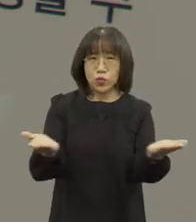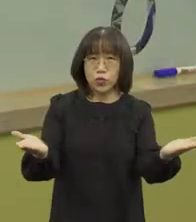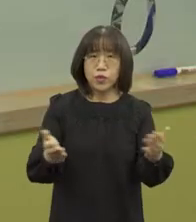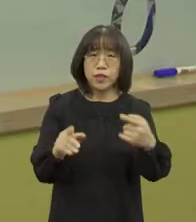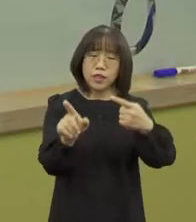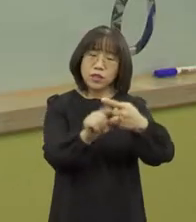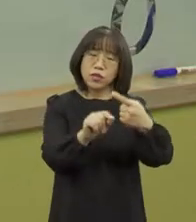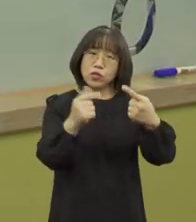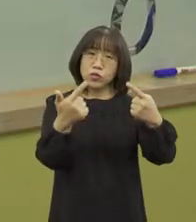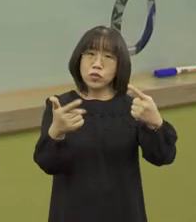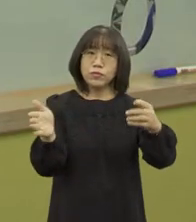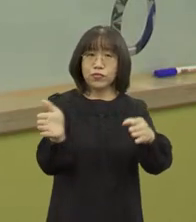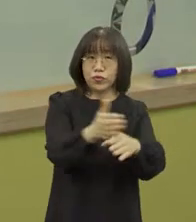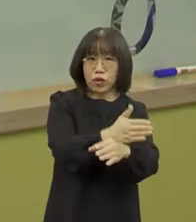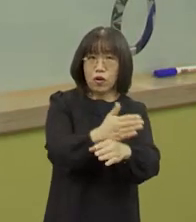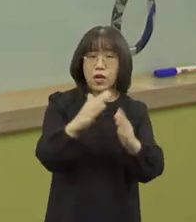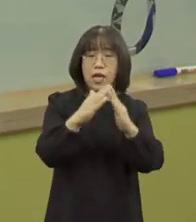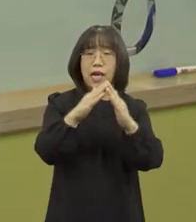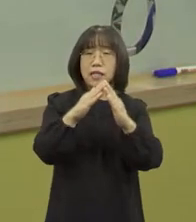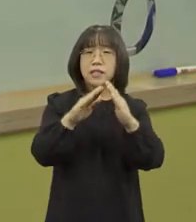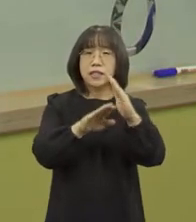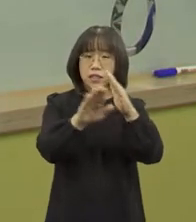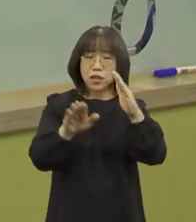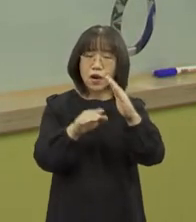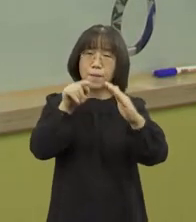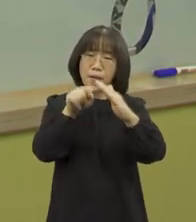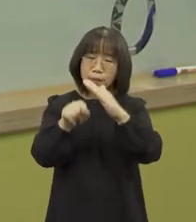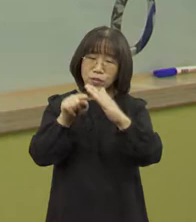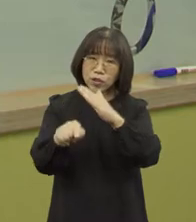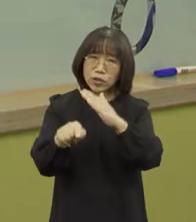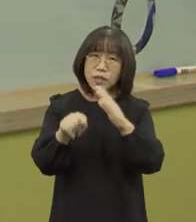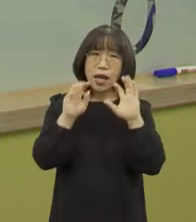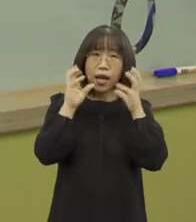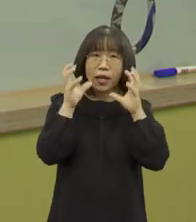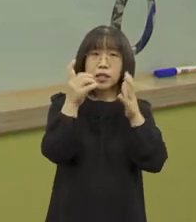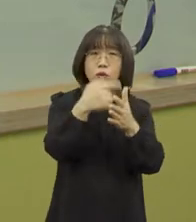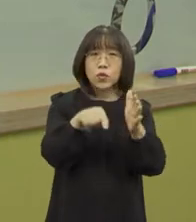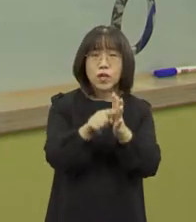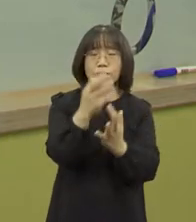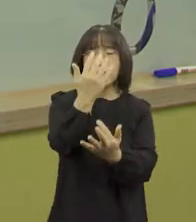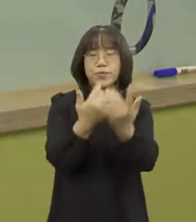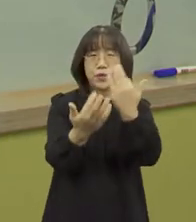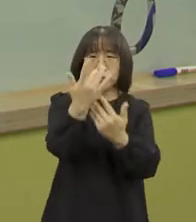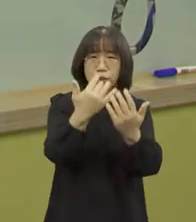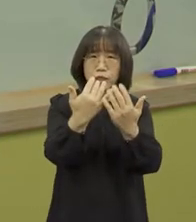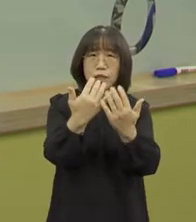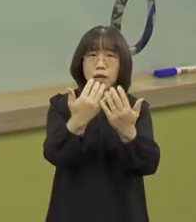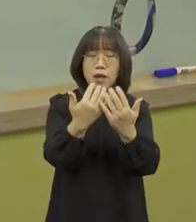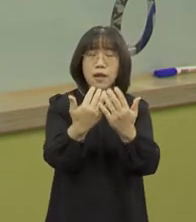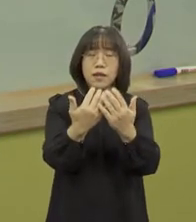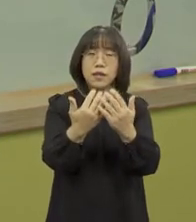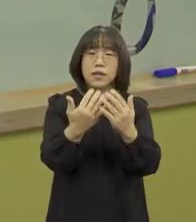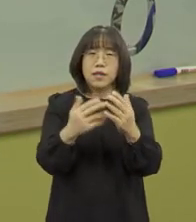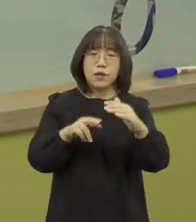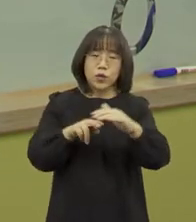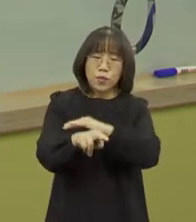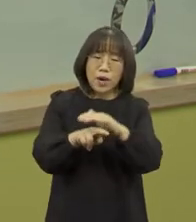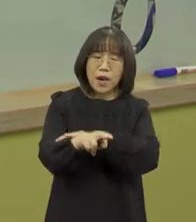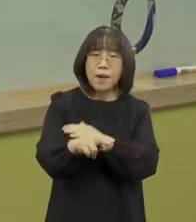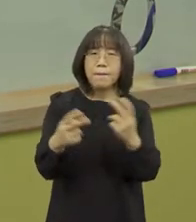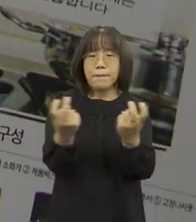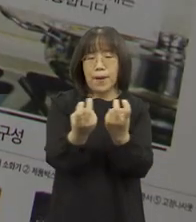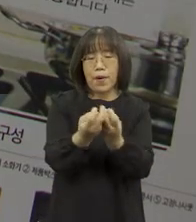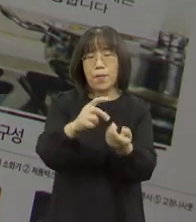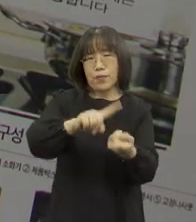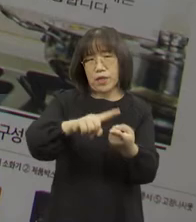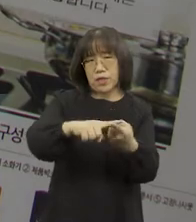지난 6일부터 사례관리하고 있는 각 가정을 방문해서 아이들에게 화재 발생 시 대처 방안과 대피 요령을